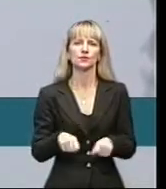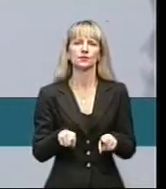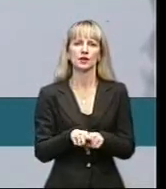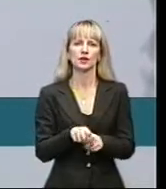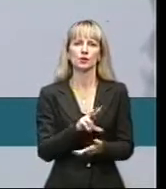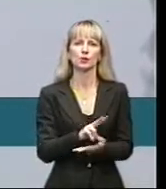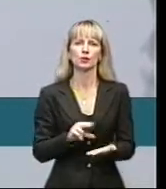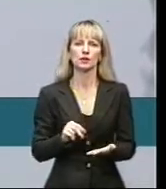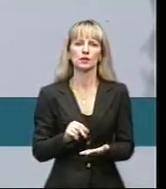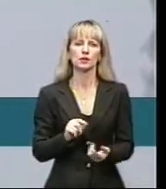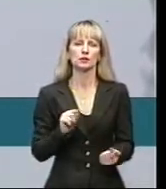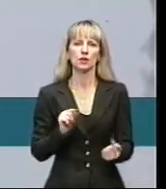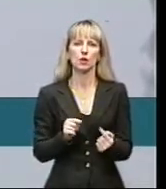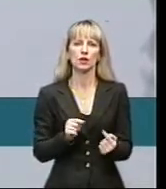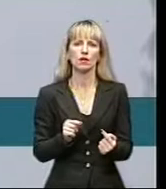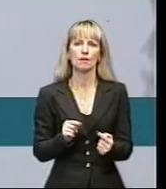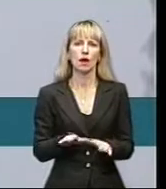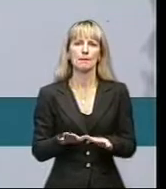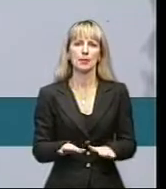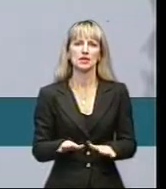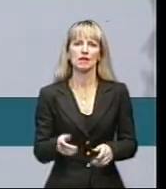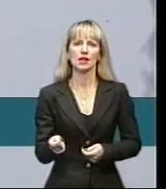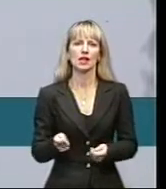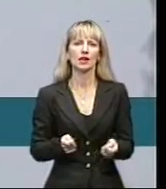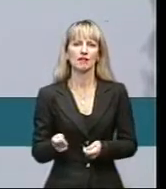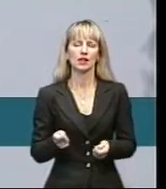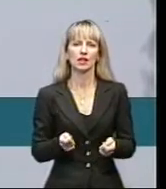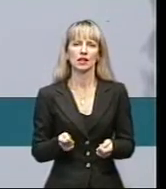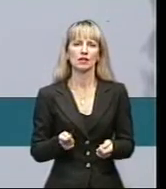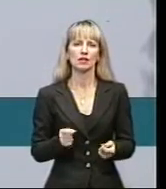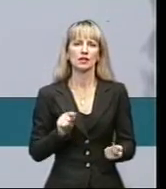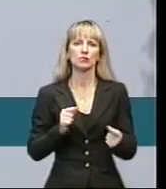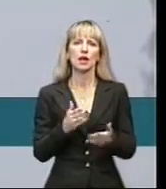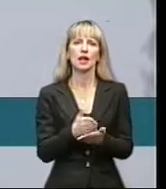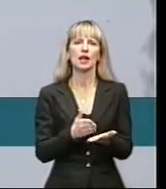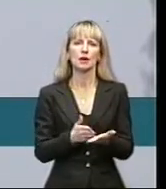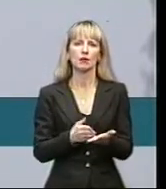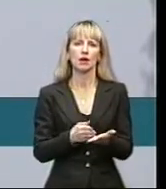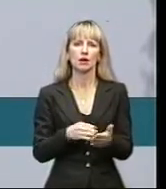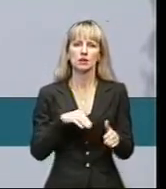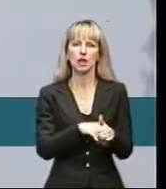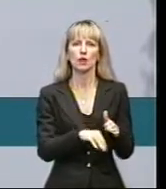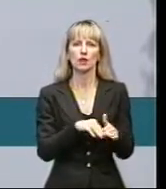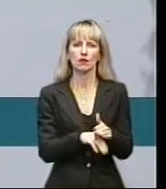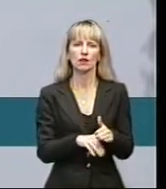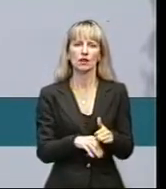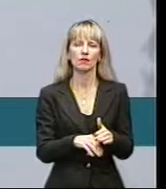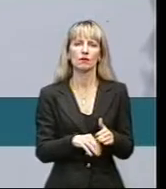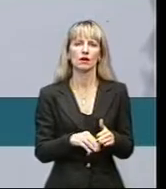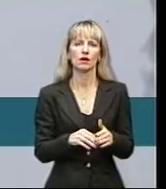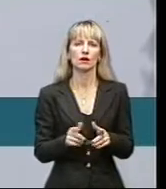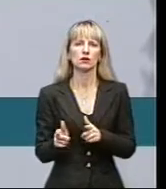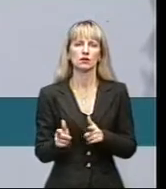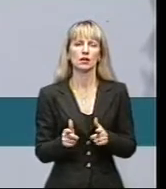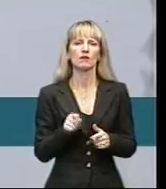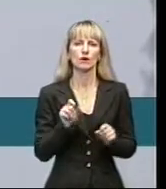приклад спротиву місцевих керівників, спротиву хлібозаготівлям. Ну, так, ви можете